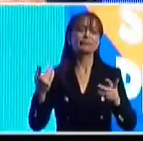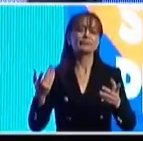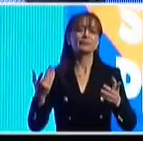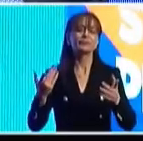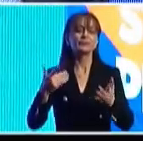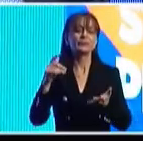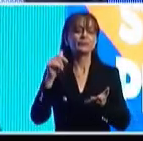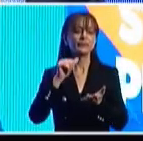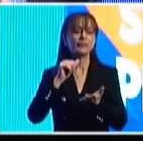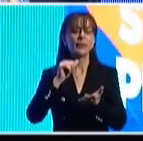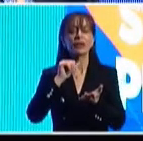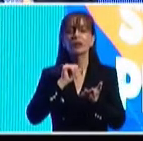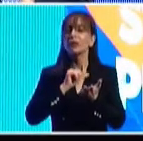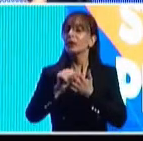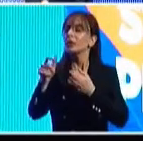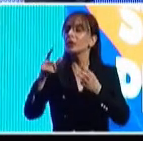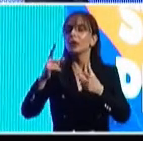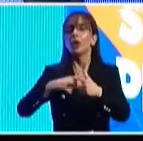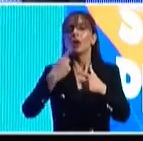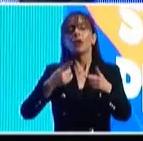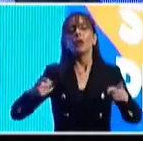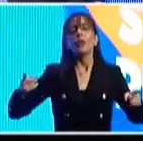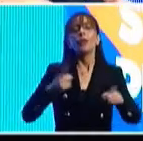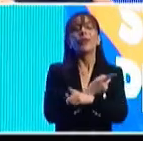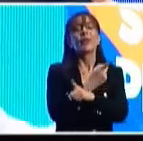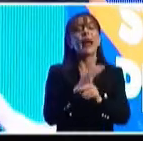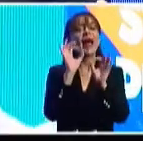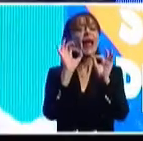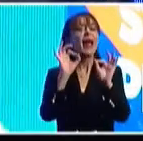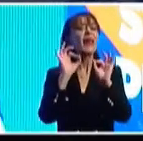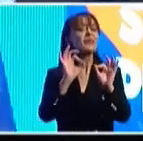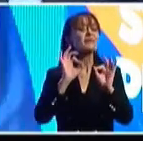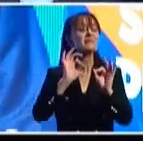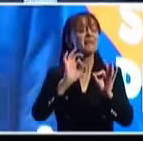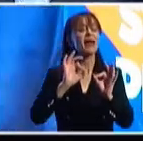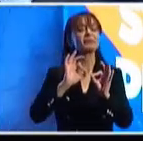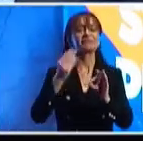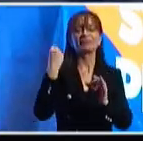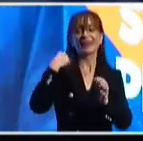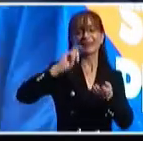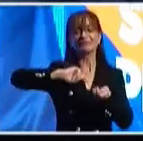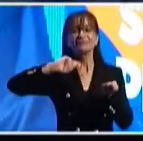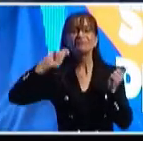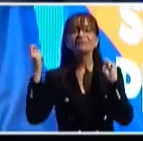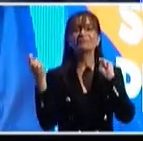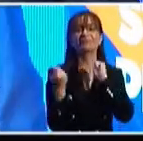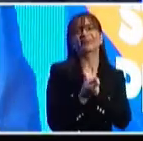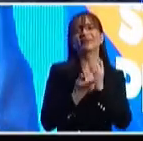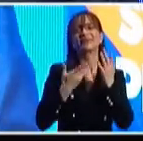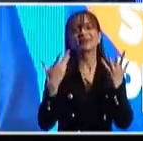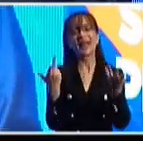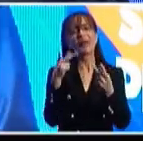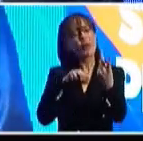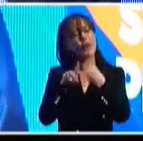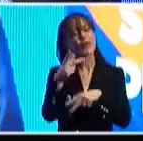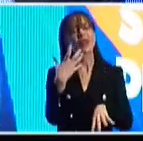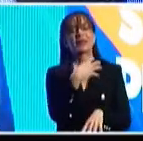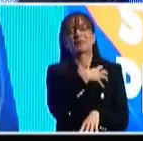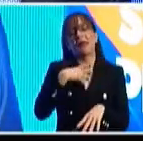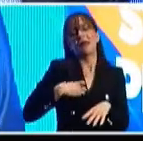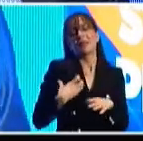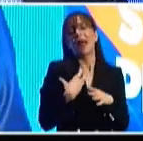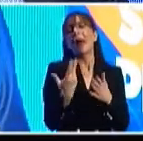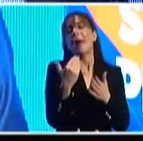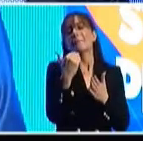Tüm projelerimizi de sürekli dijital olarak güncelleyeceğimiz ulaşım ana planımıza uygun